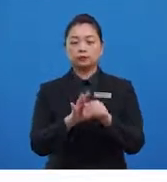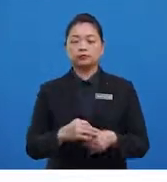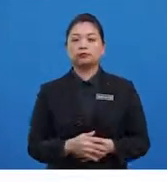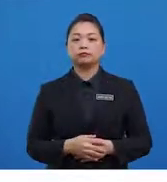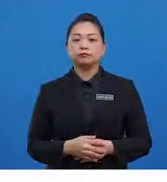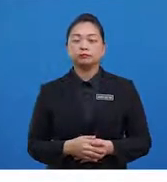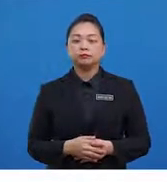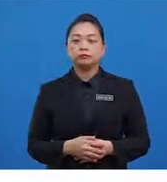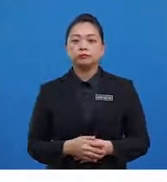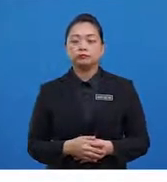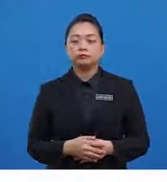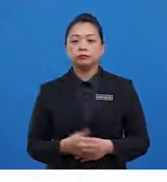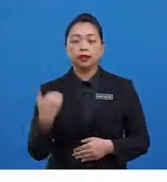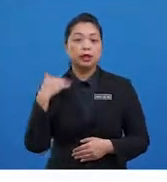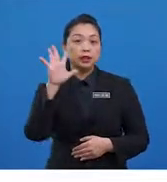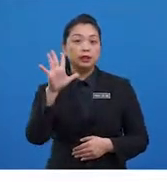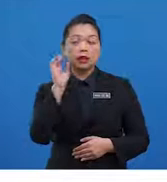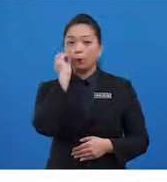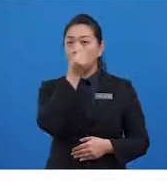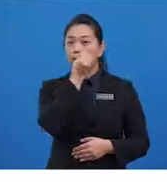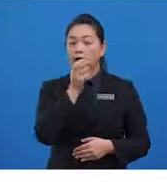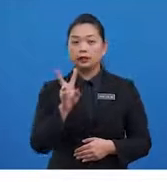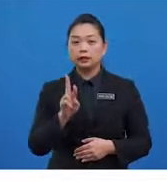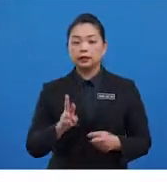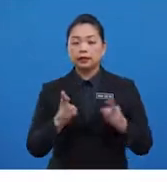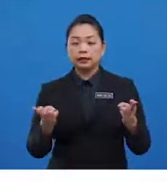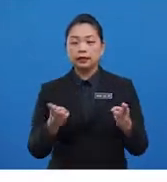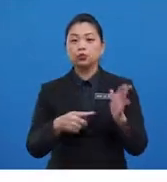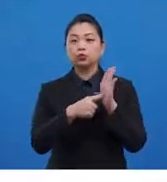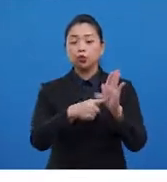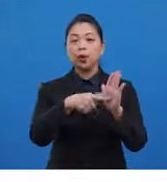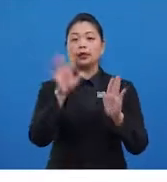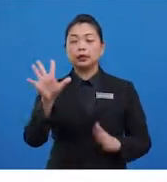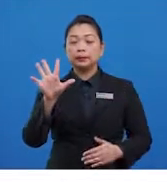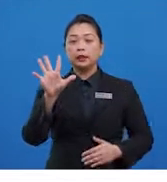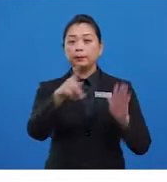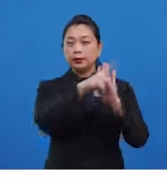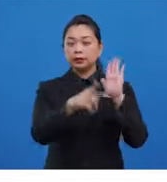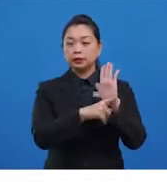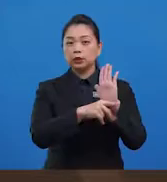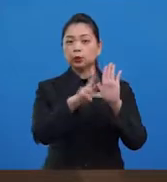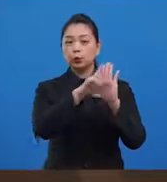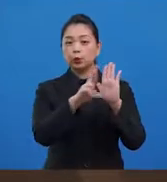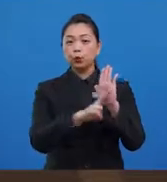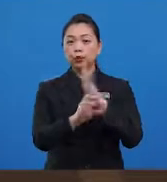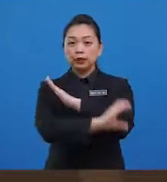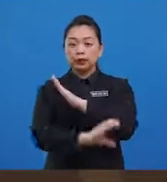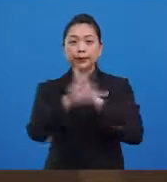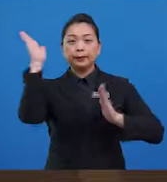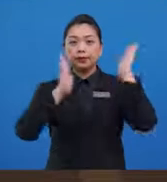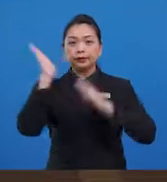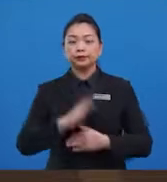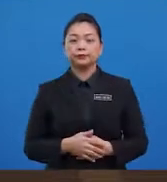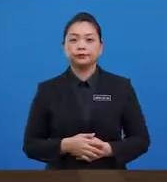raya pula turut menggambarkan 5 prinsip rukun negara di Malaysia. Murid-murid nak